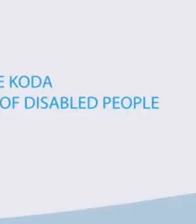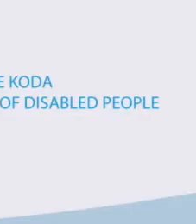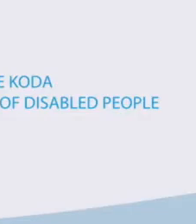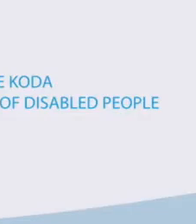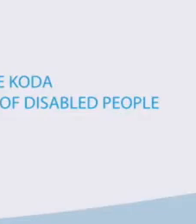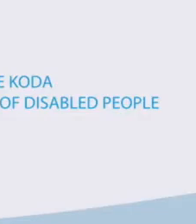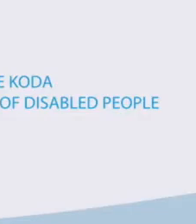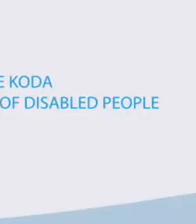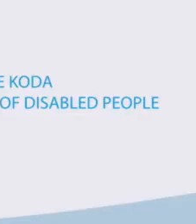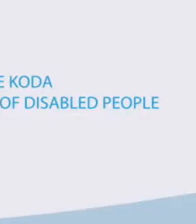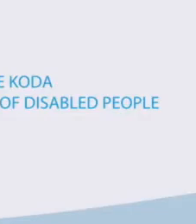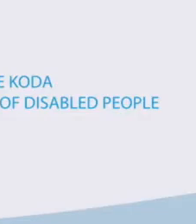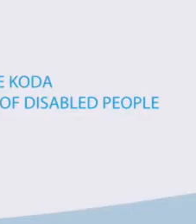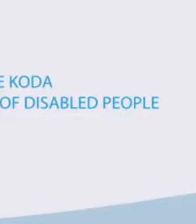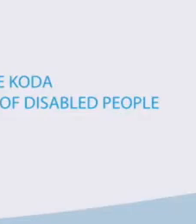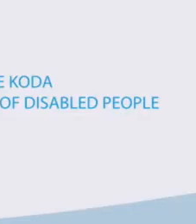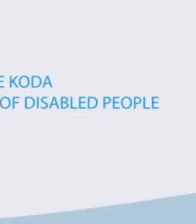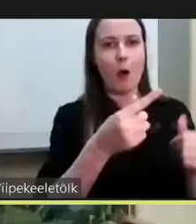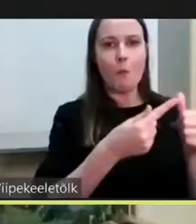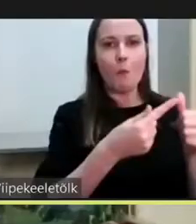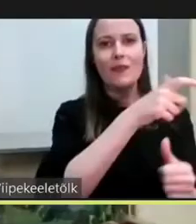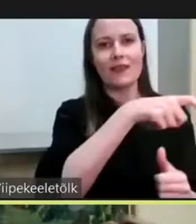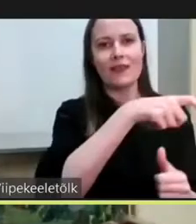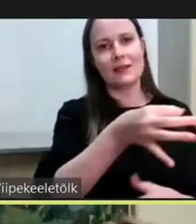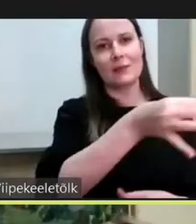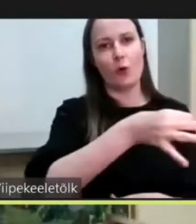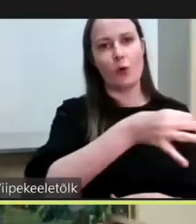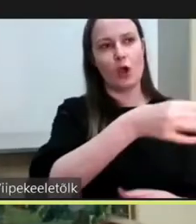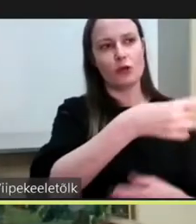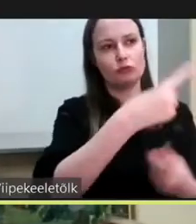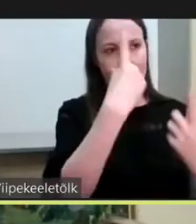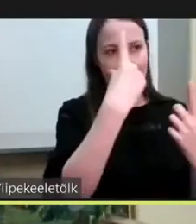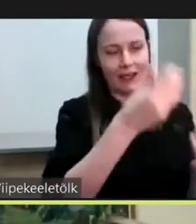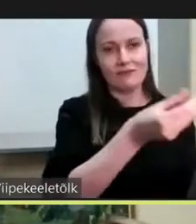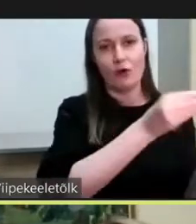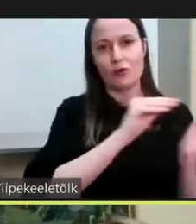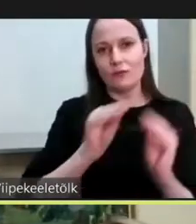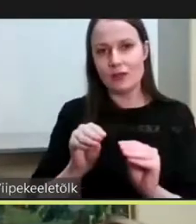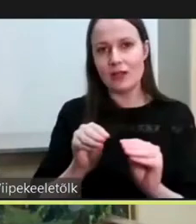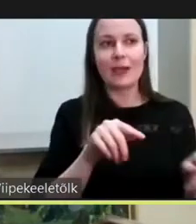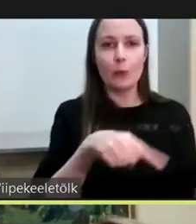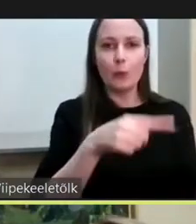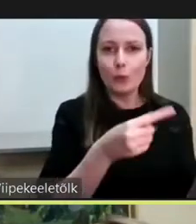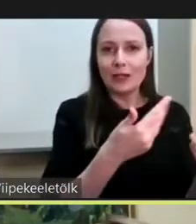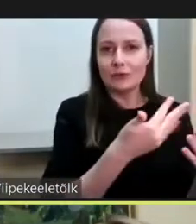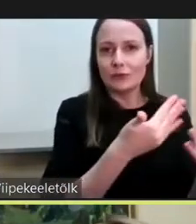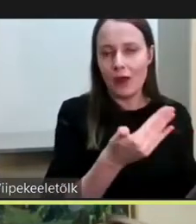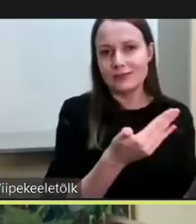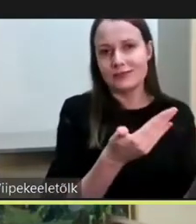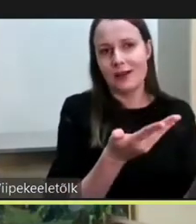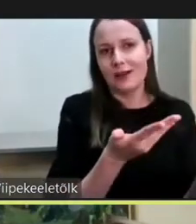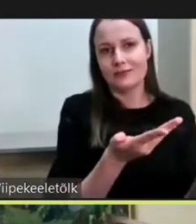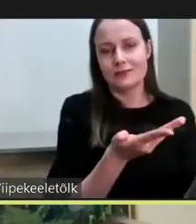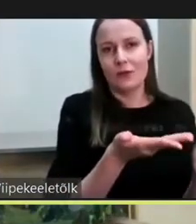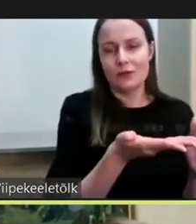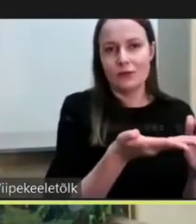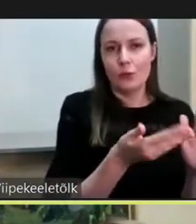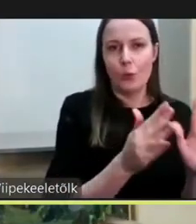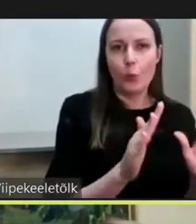selliste teiste puuetega inimeste organisatsioonide infot, kas toimub mingeid üritusi, sündmusi,